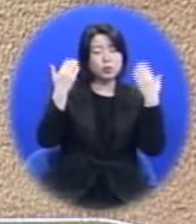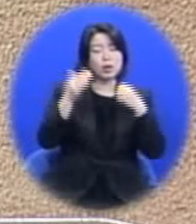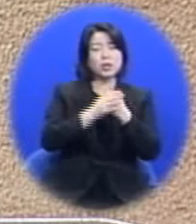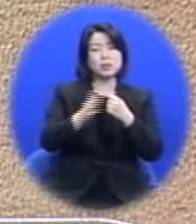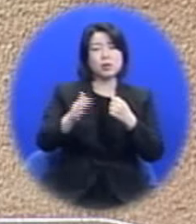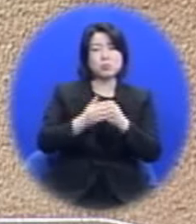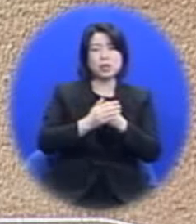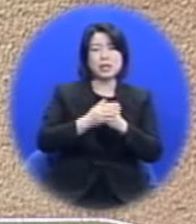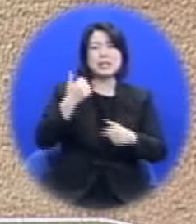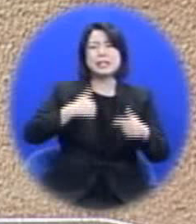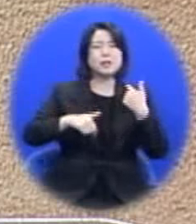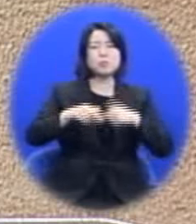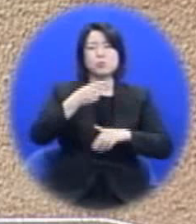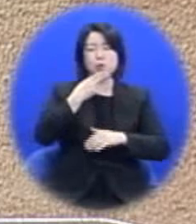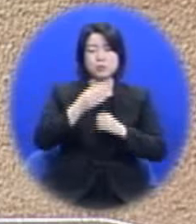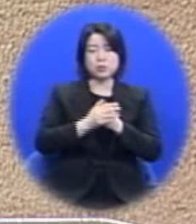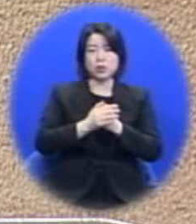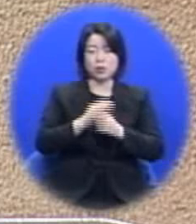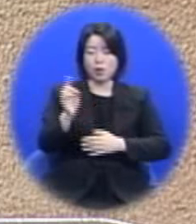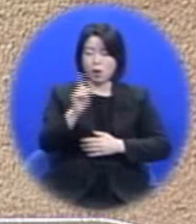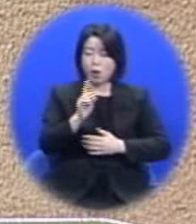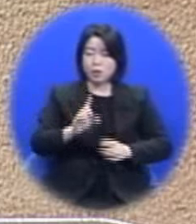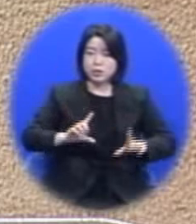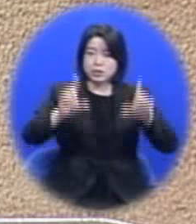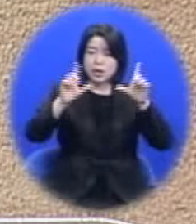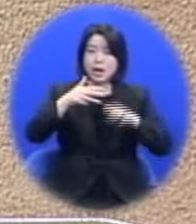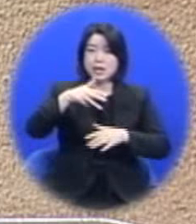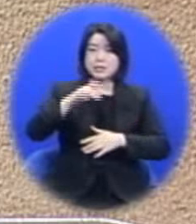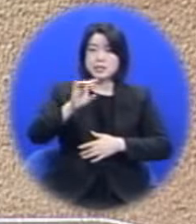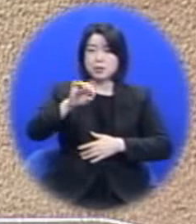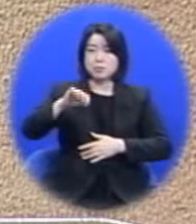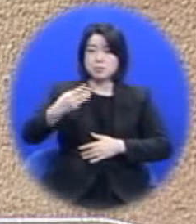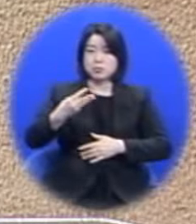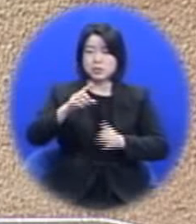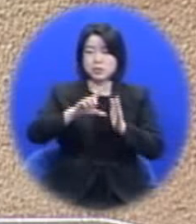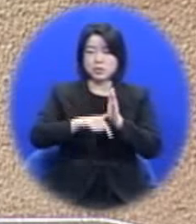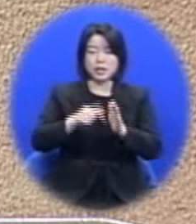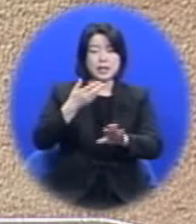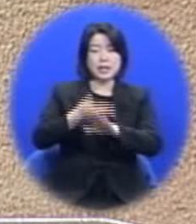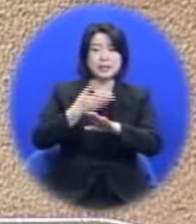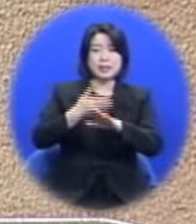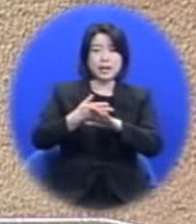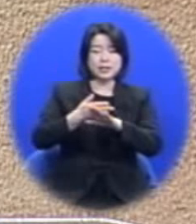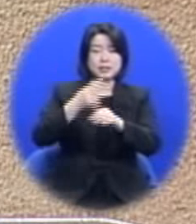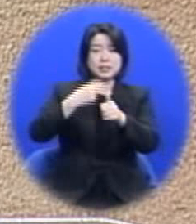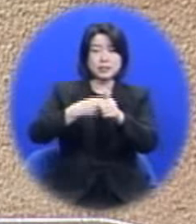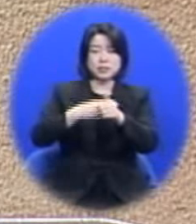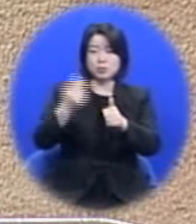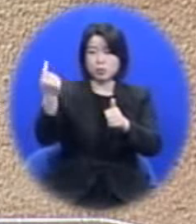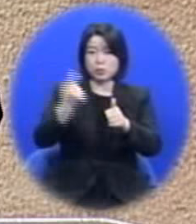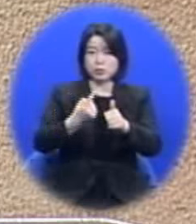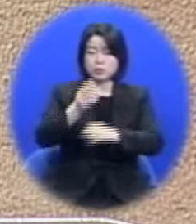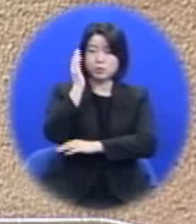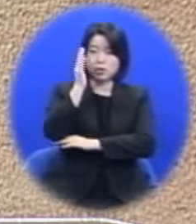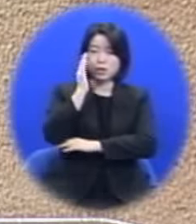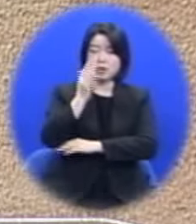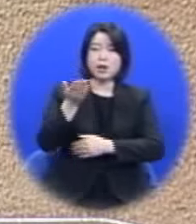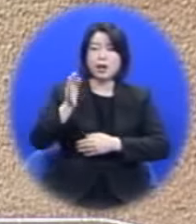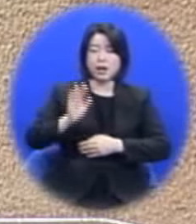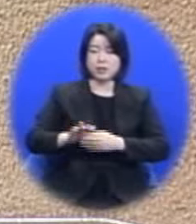체플 시간에 외부 강사님 한 분이 오셔서 설교하시는데 그 설교 성경